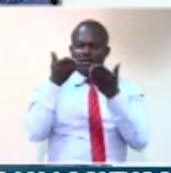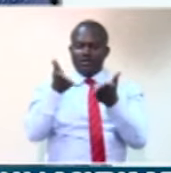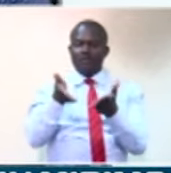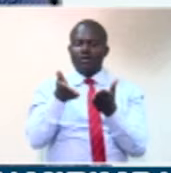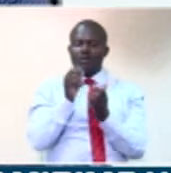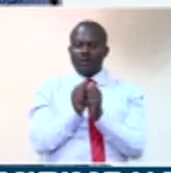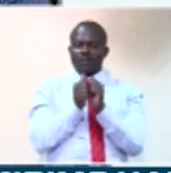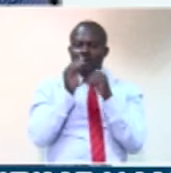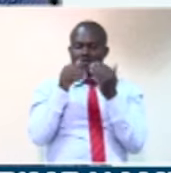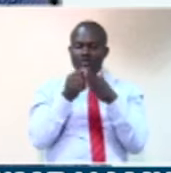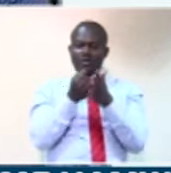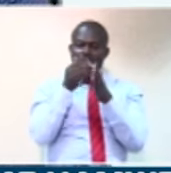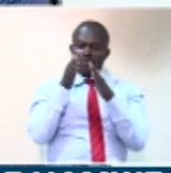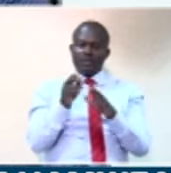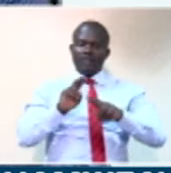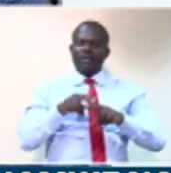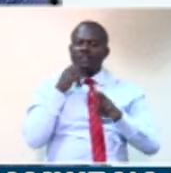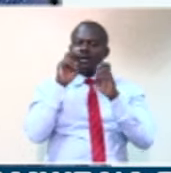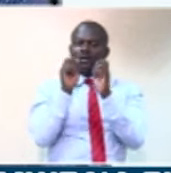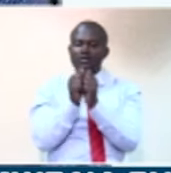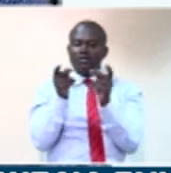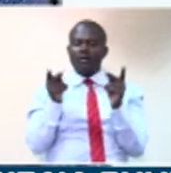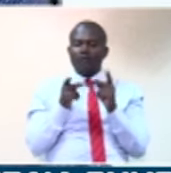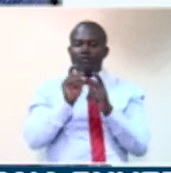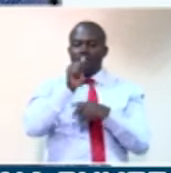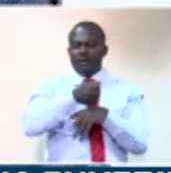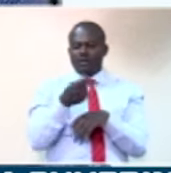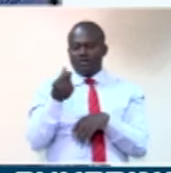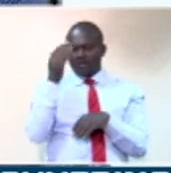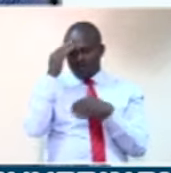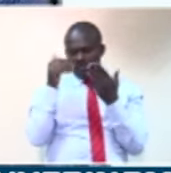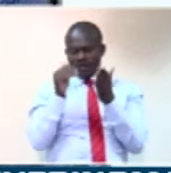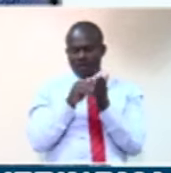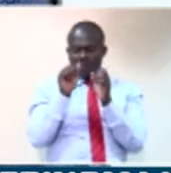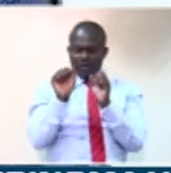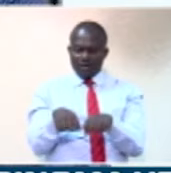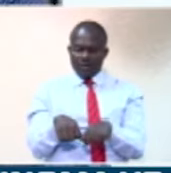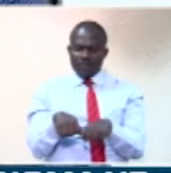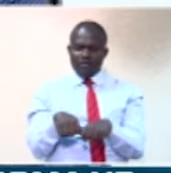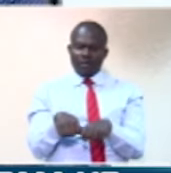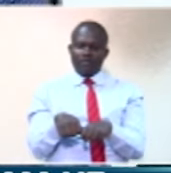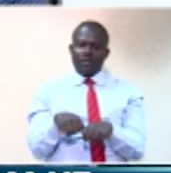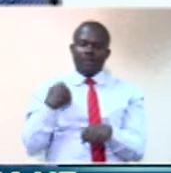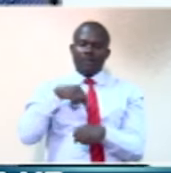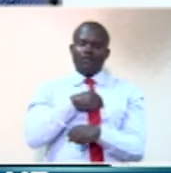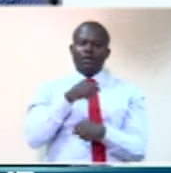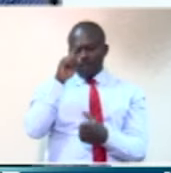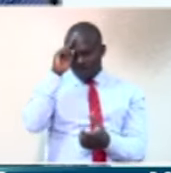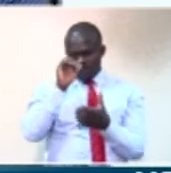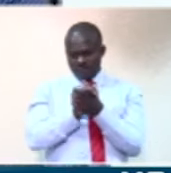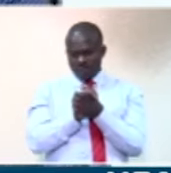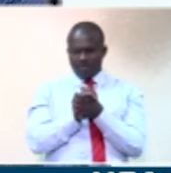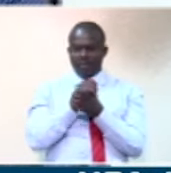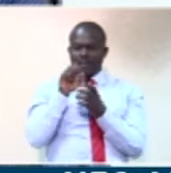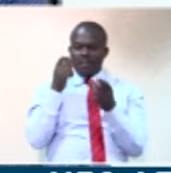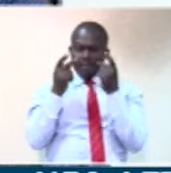siporo ishobora gutuma n'umuntu yakwicara akavuga ati naho naha no gushyira amafaranga, kandi birashoboka. Nizera yuko ikikwiye